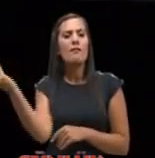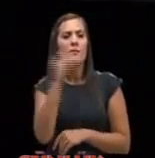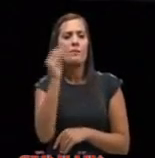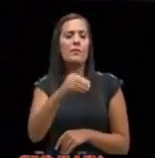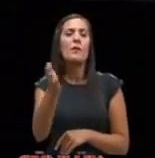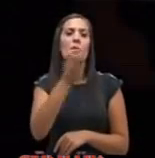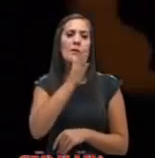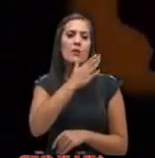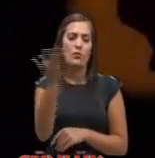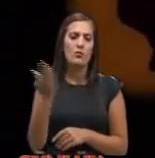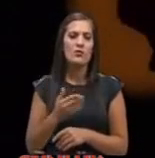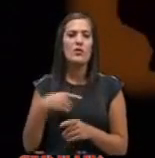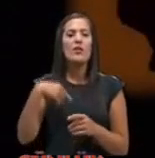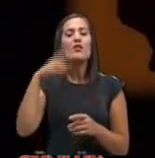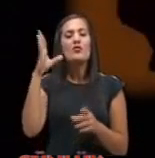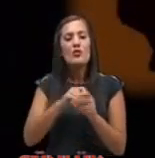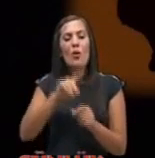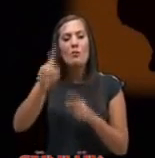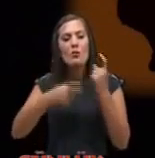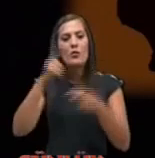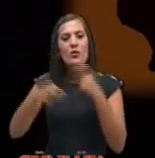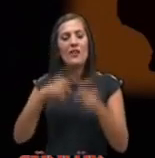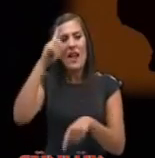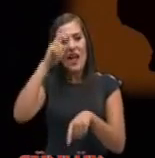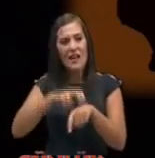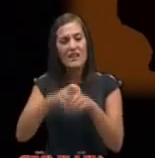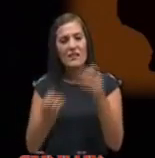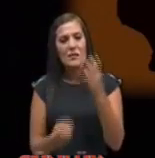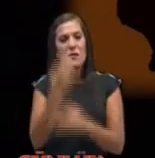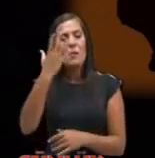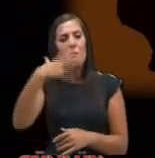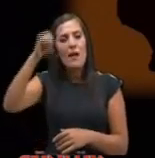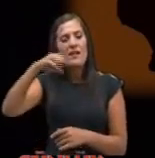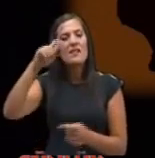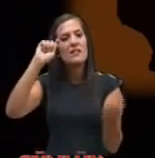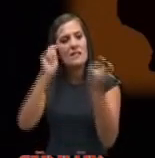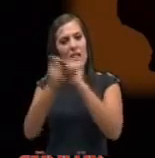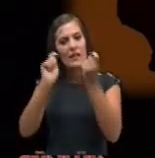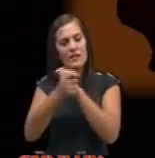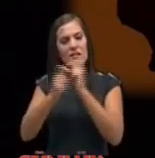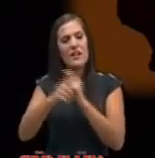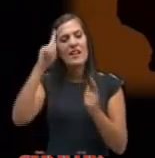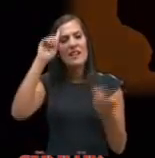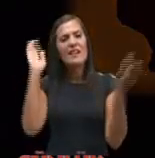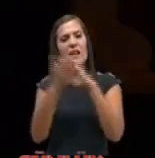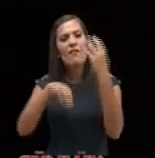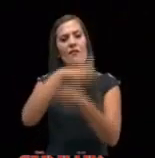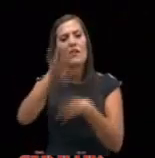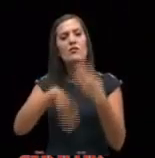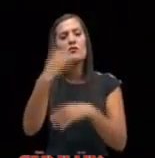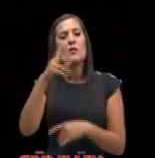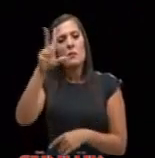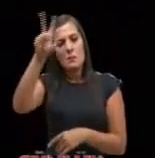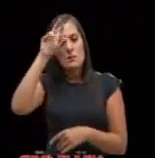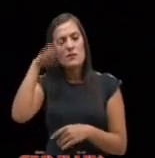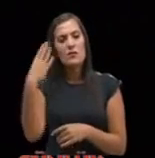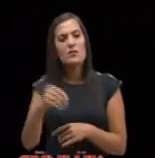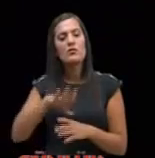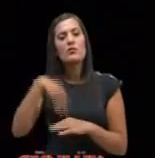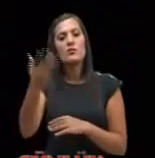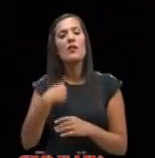mevcut proteinlerden kurtulma üzerinde çalışıyorlar. Çalışmada farelerin kullanılmış olmasına karşın insanda da benzer sonuçların